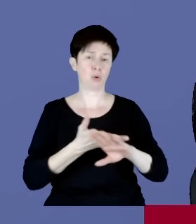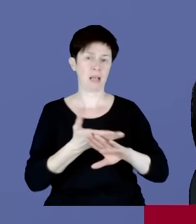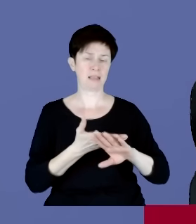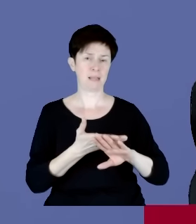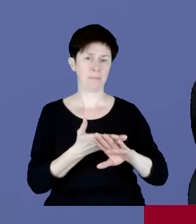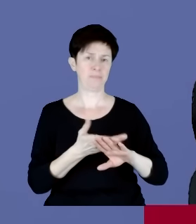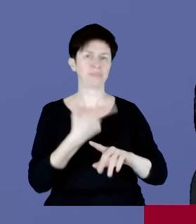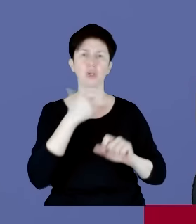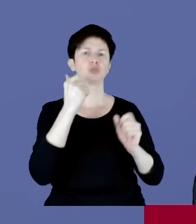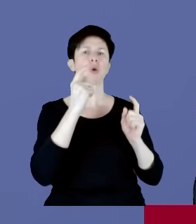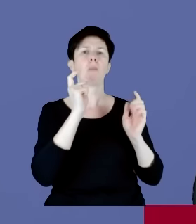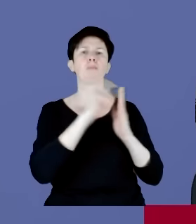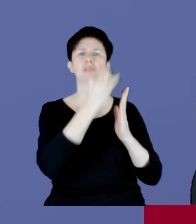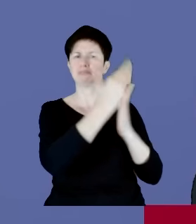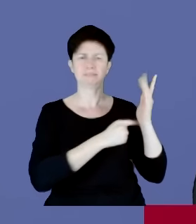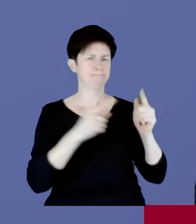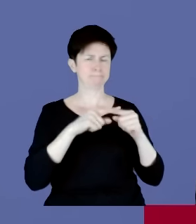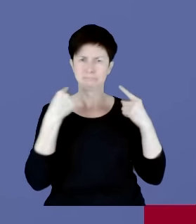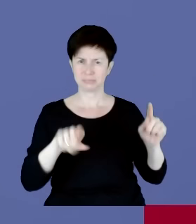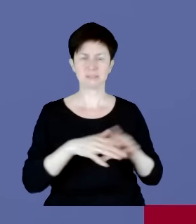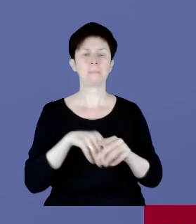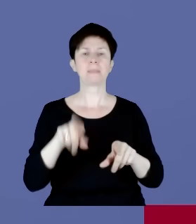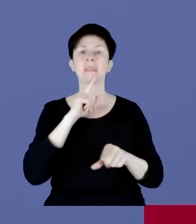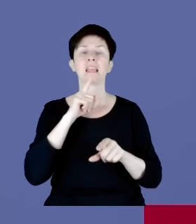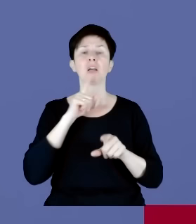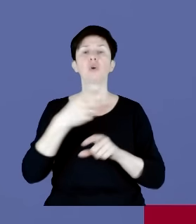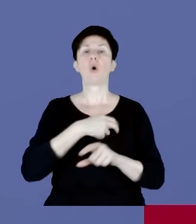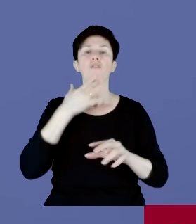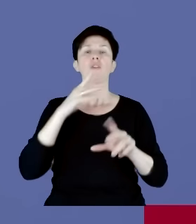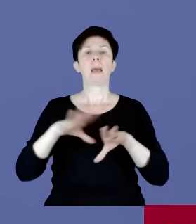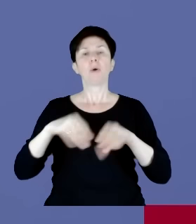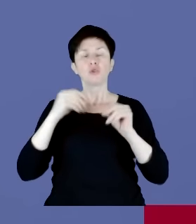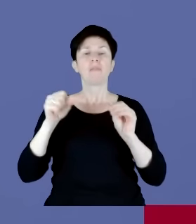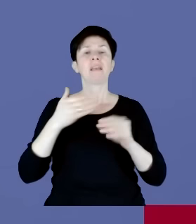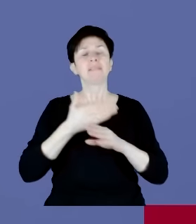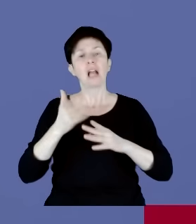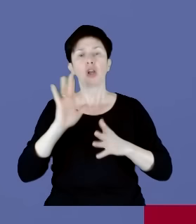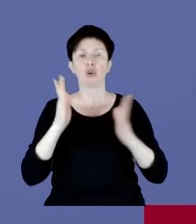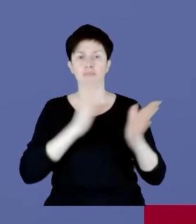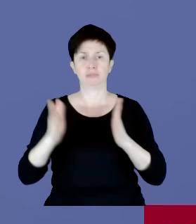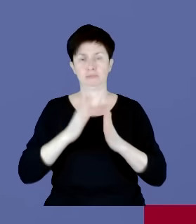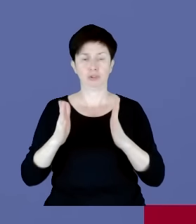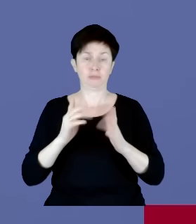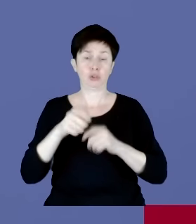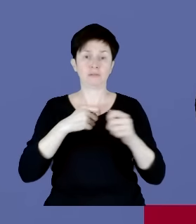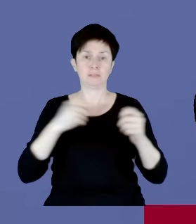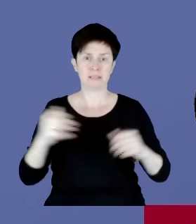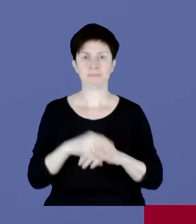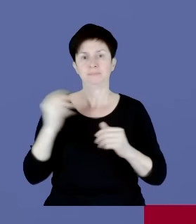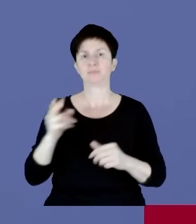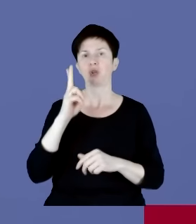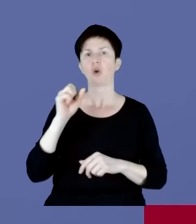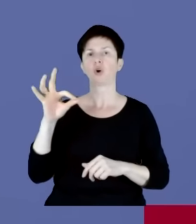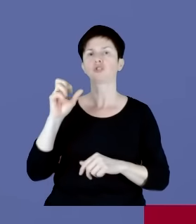Tuska, będzie tak jakby początkiem do tego, aby przygotować konkretne rozwiązania. No to pokazuje Kosiniak-Kamysz, który też pisze na swoim